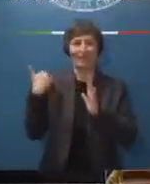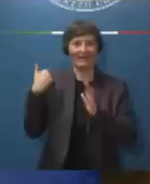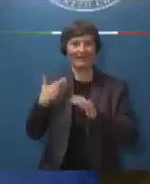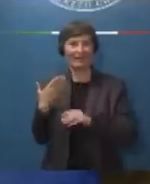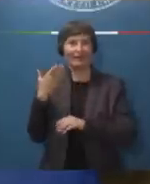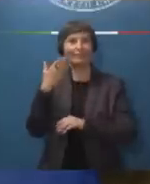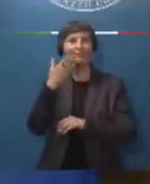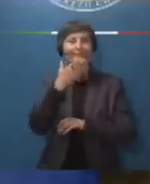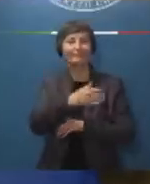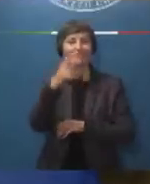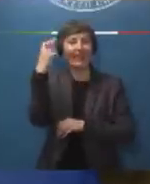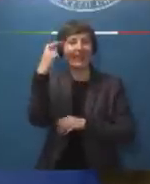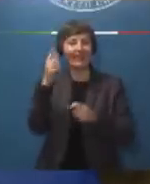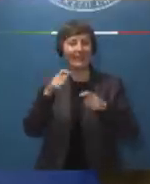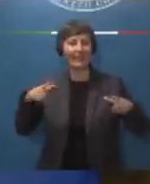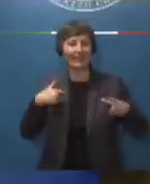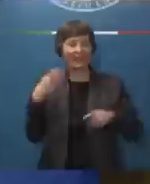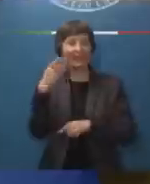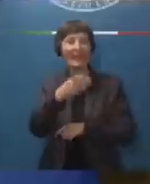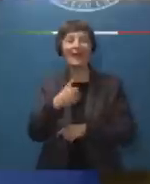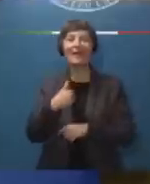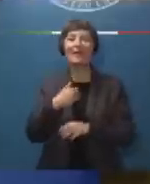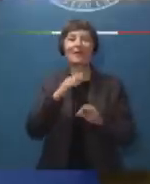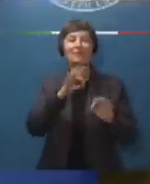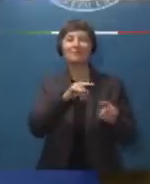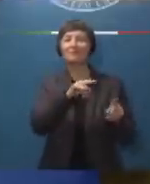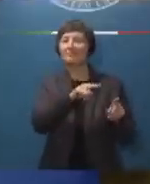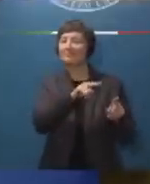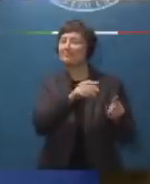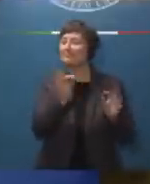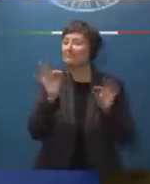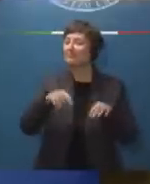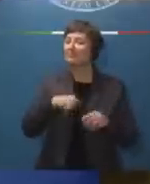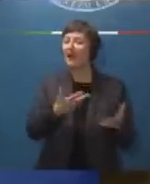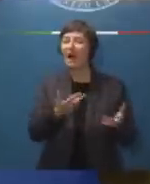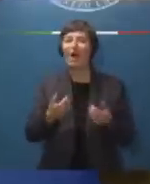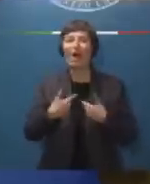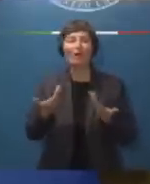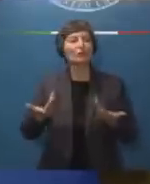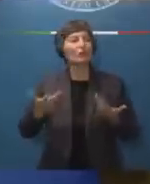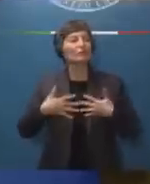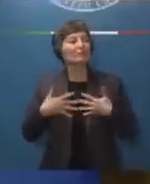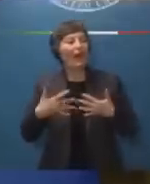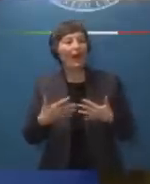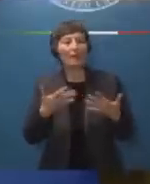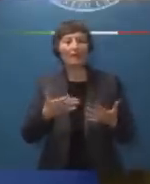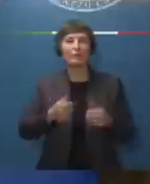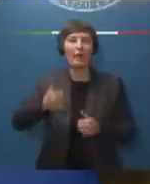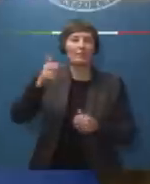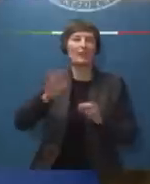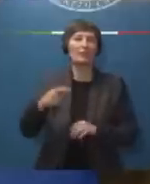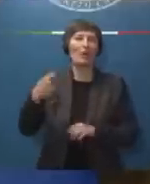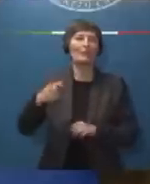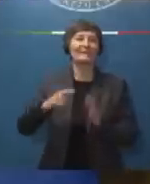a Kiev accolto con affetto accolto Con stima a partire dal Presidente della Repubblica